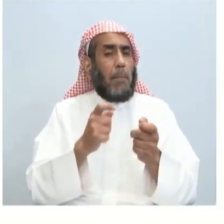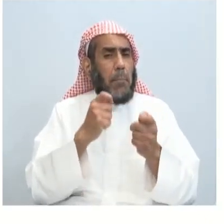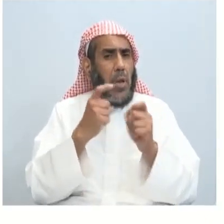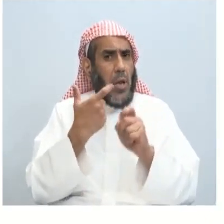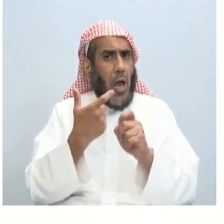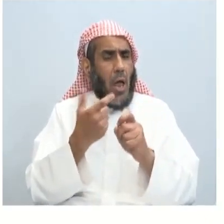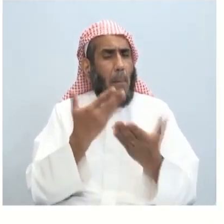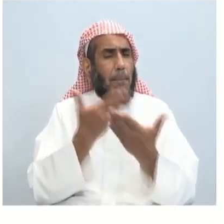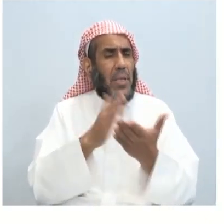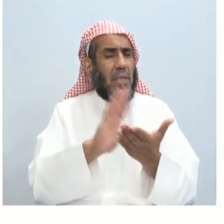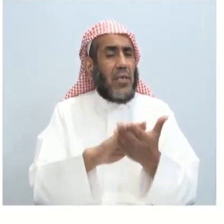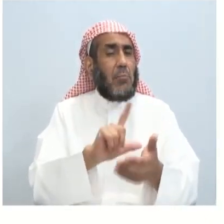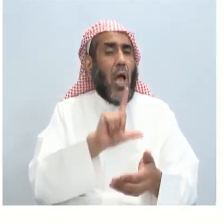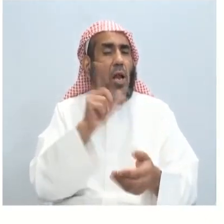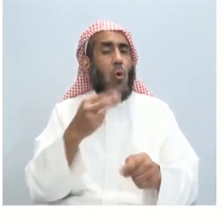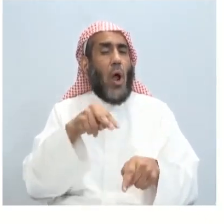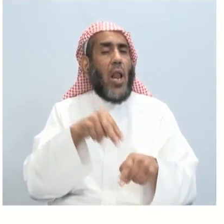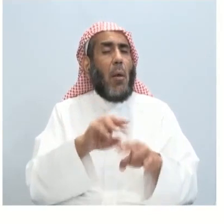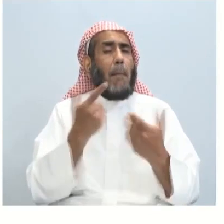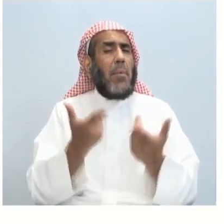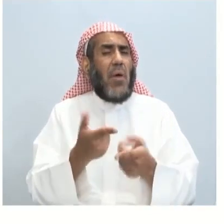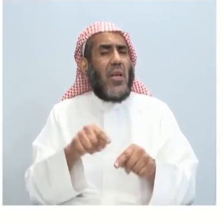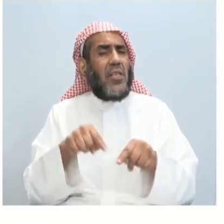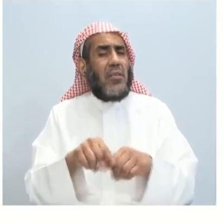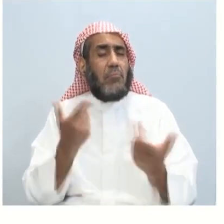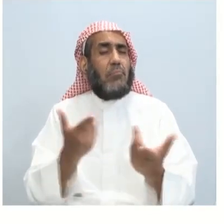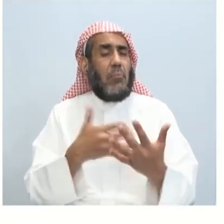بالترجمه الى اللغه اللاتينيه بماذا